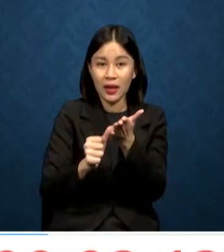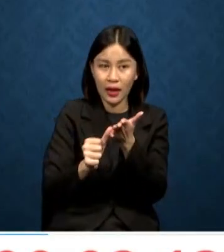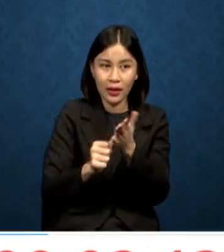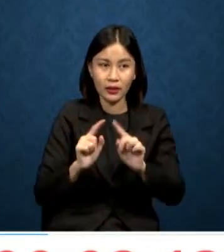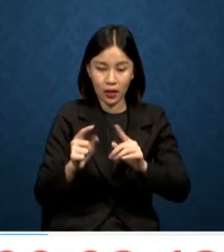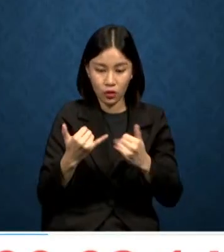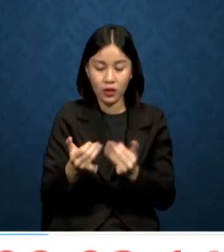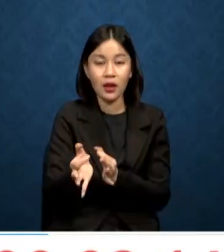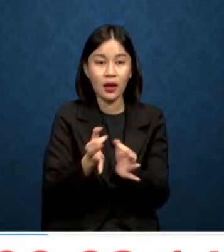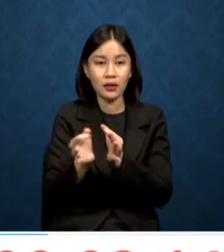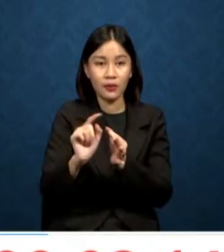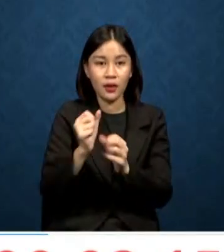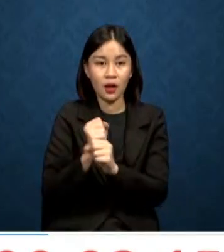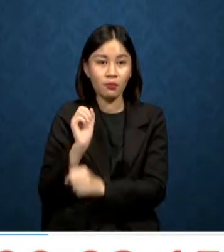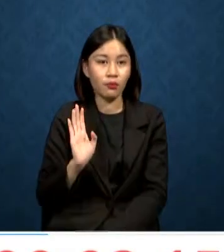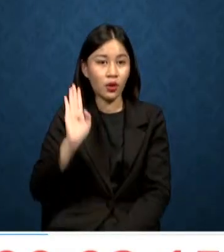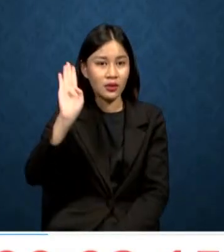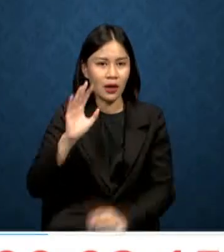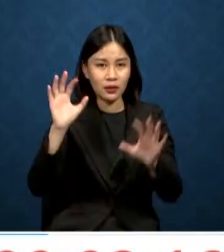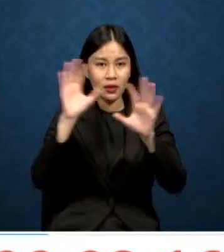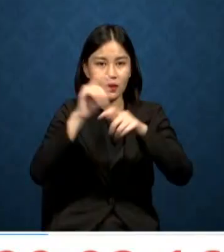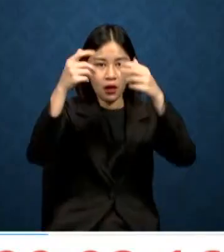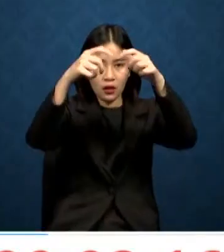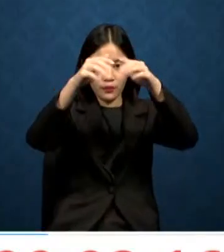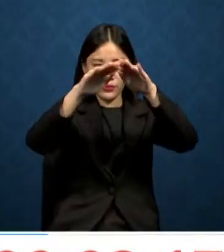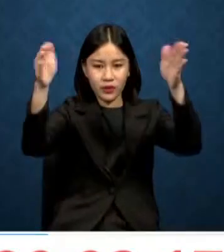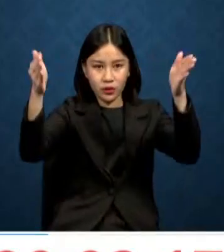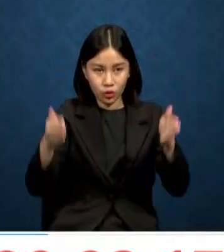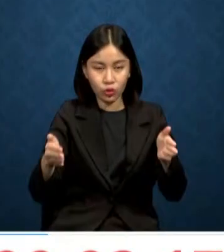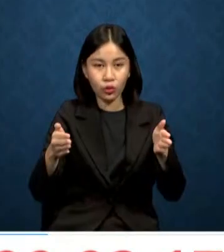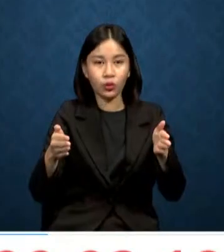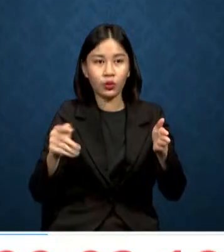าขออนุญาตเรียนว่าบริษัทที่เขาขายตู้เขาไม่ได้รับใบอนุญาตจากเร